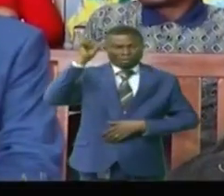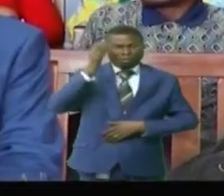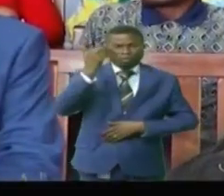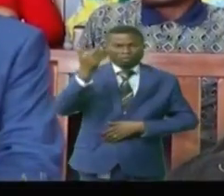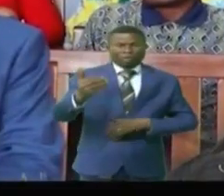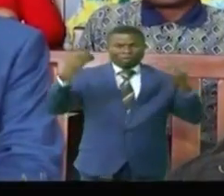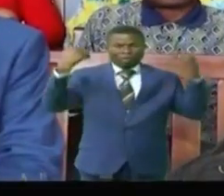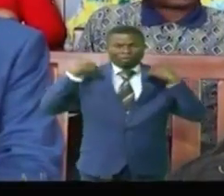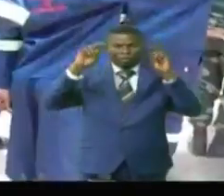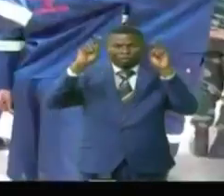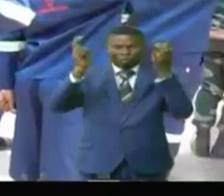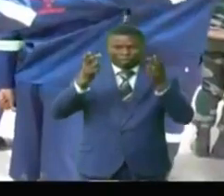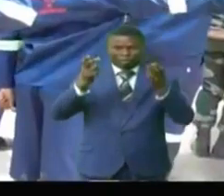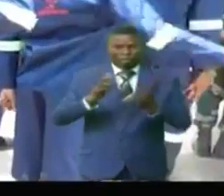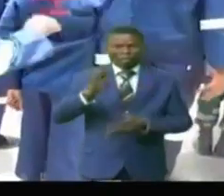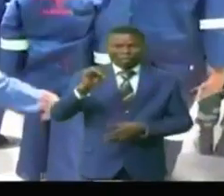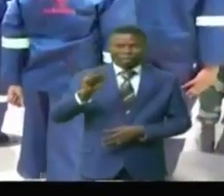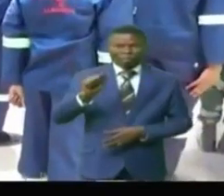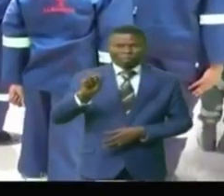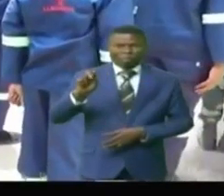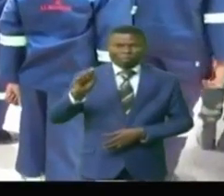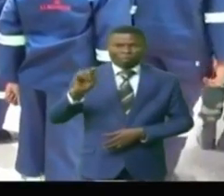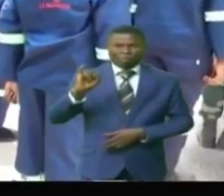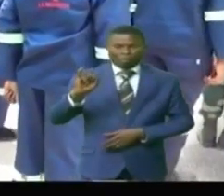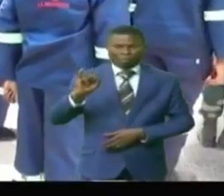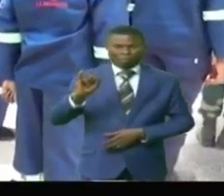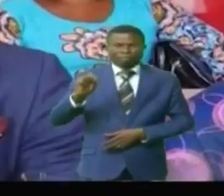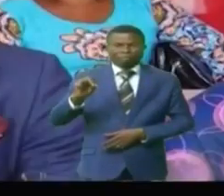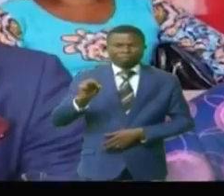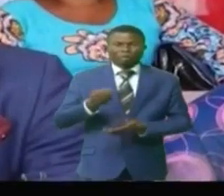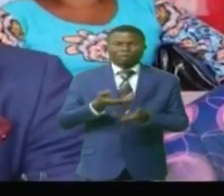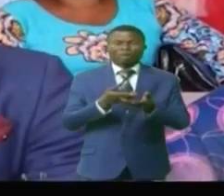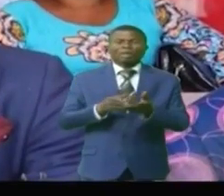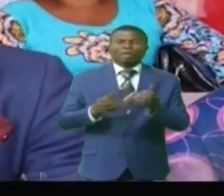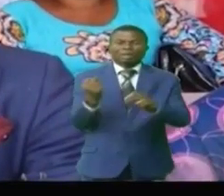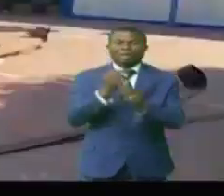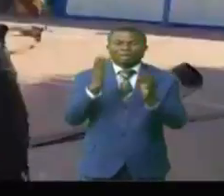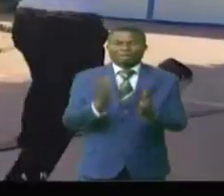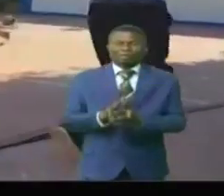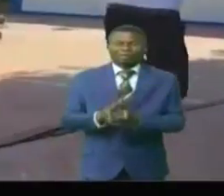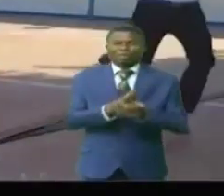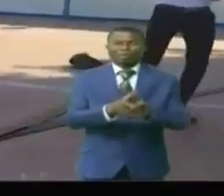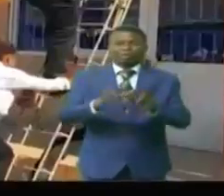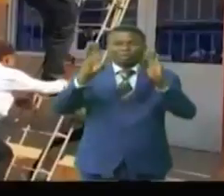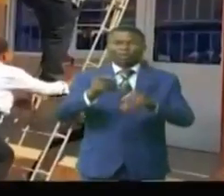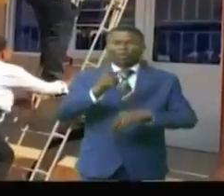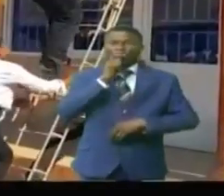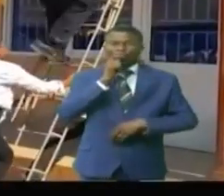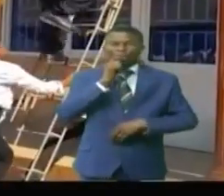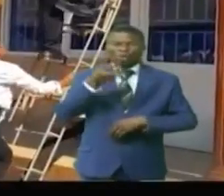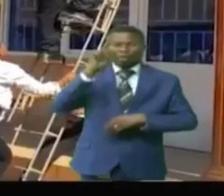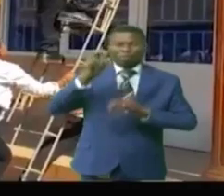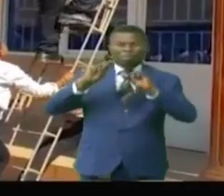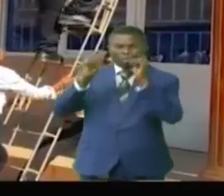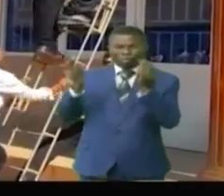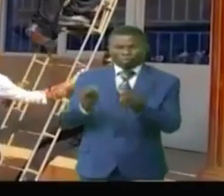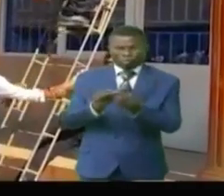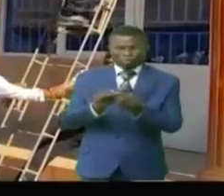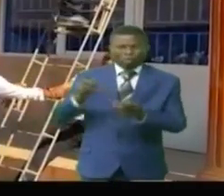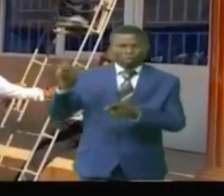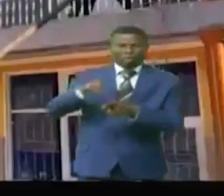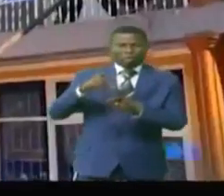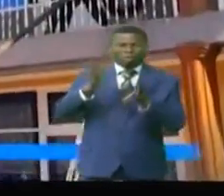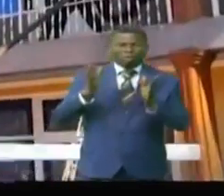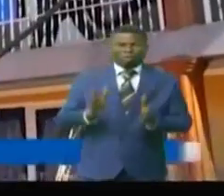le maire de la ville, Martin Kassembe. Ces sapeurs-pompiers vont constituer la première brigade des sapeurs-pompiers